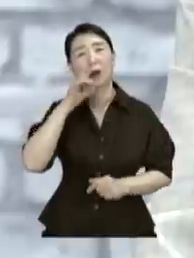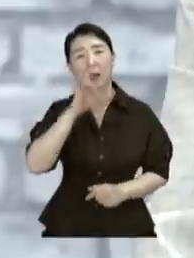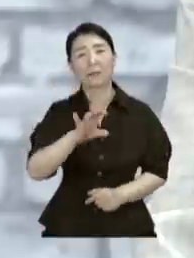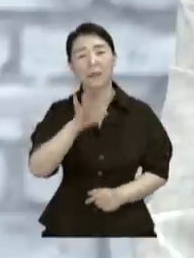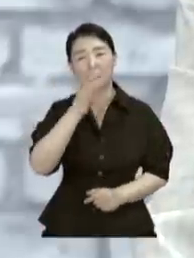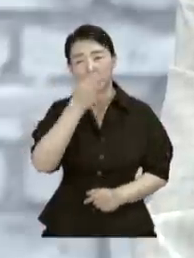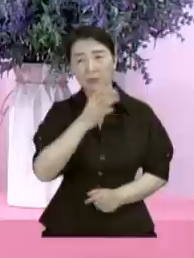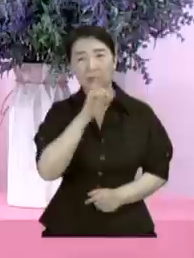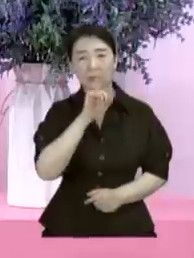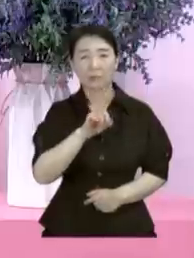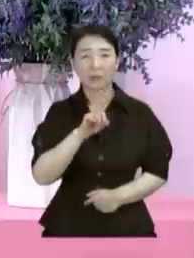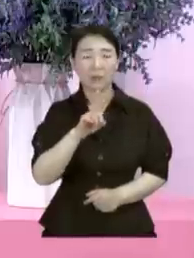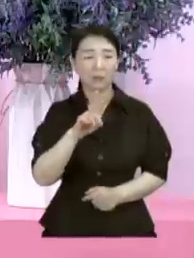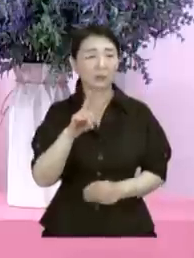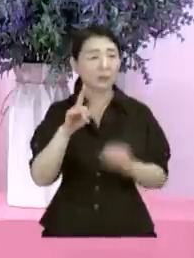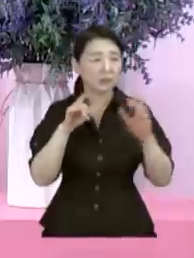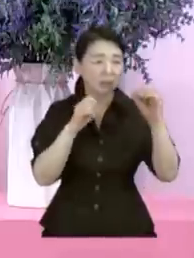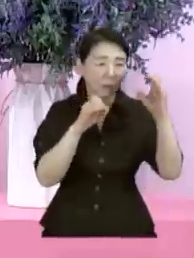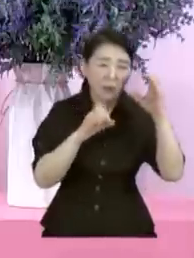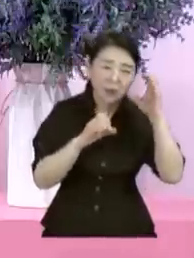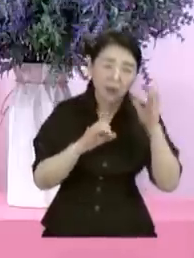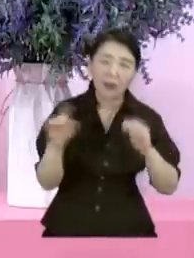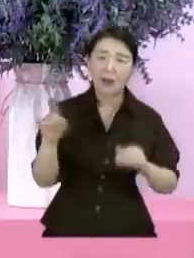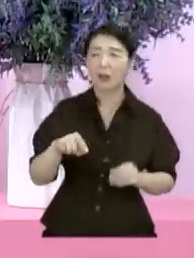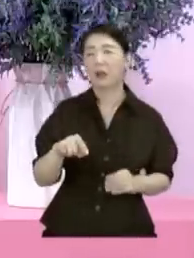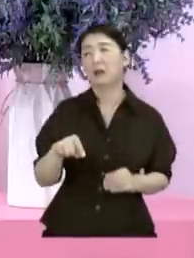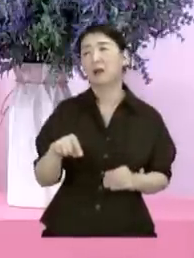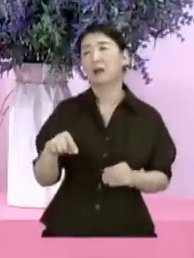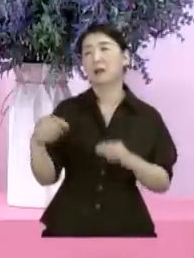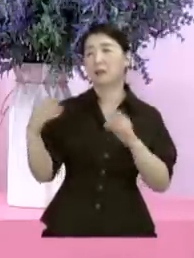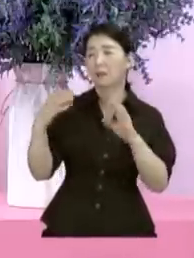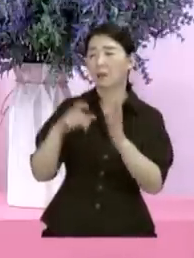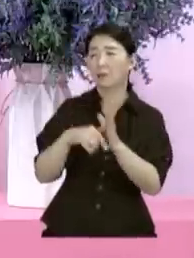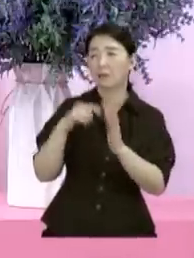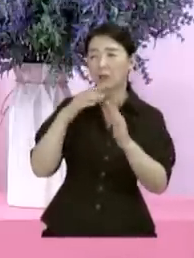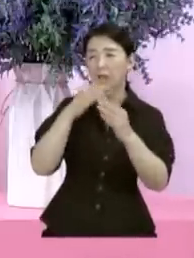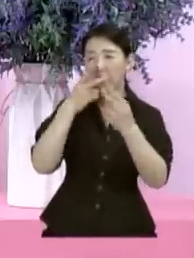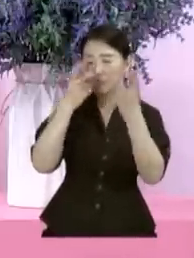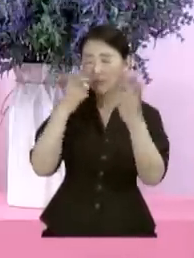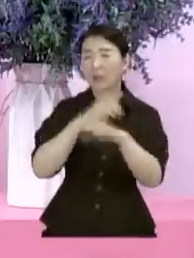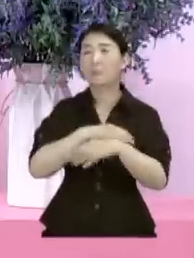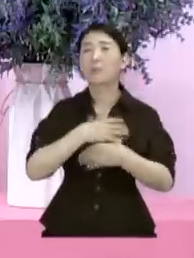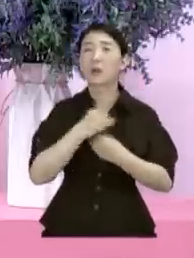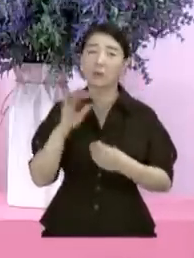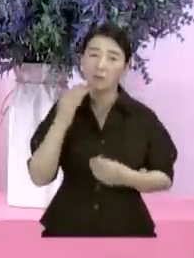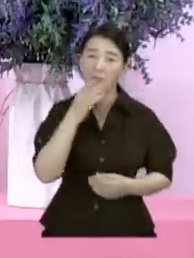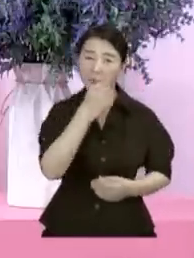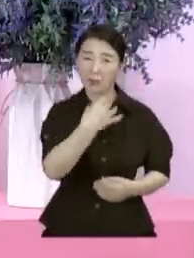예. 그러면 그 얘기 들어드리면 선생님 이야기를 들으니까 잠을 잘 수 있었어요. 이제. 네.